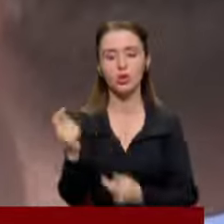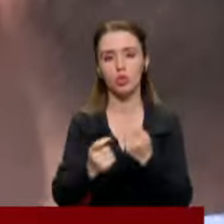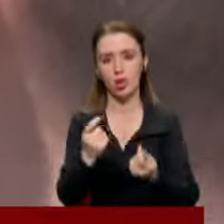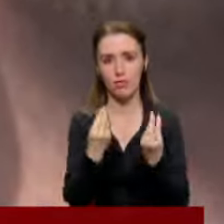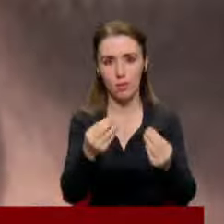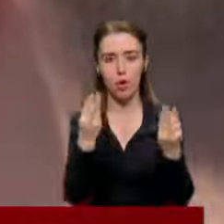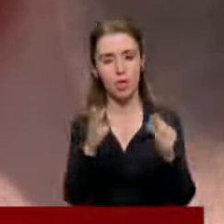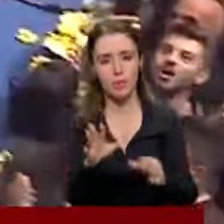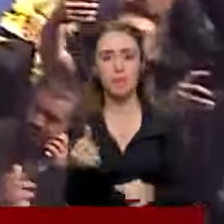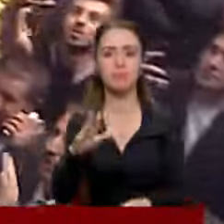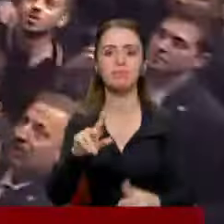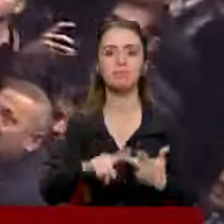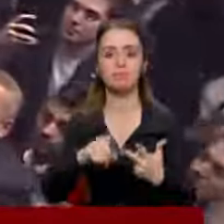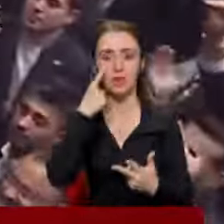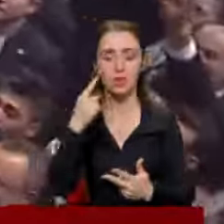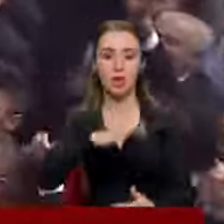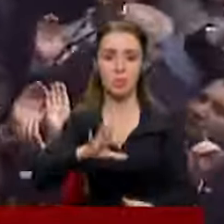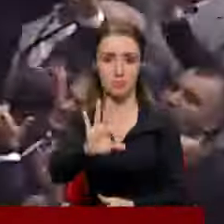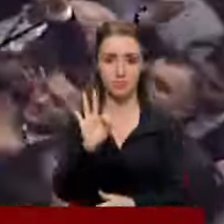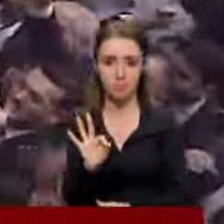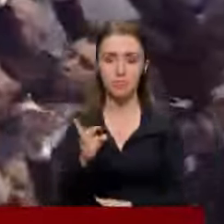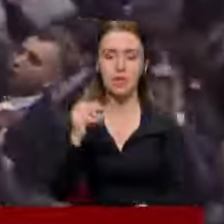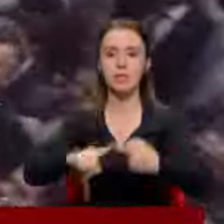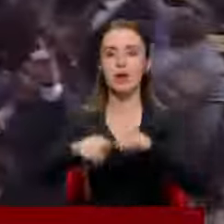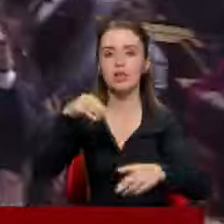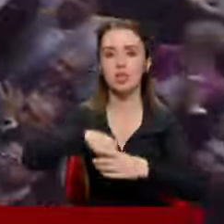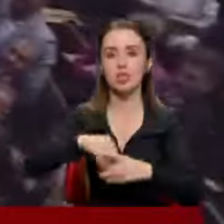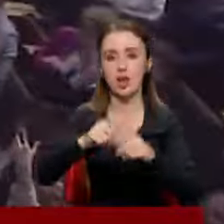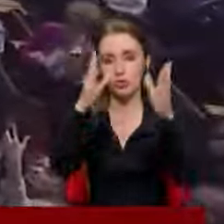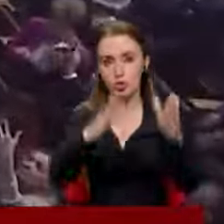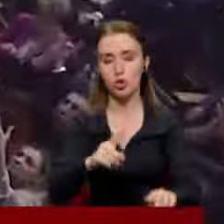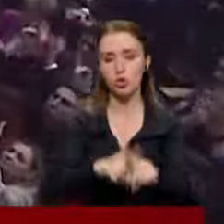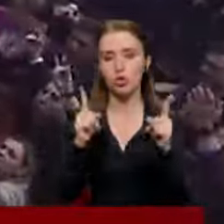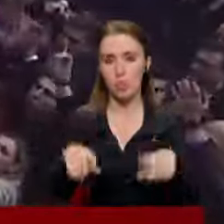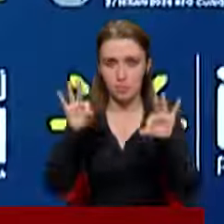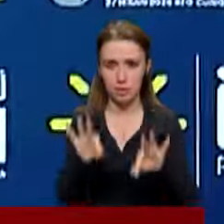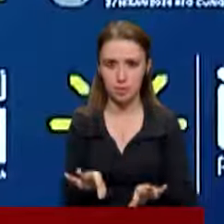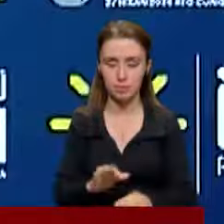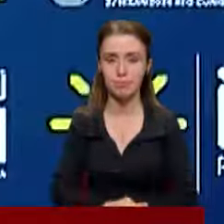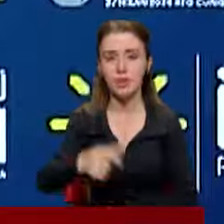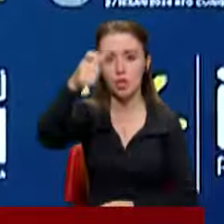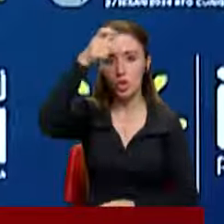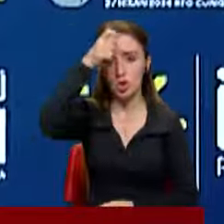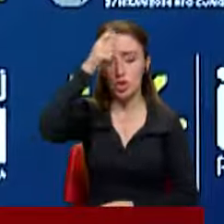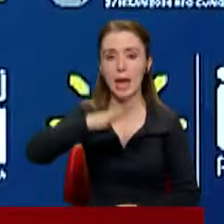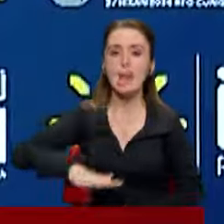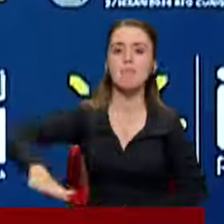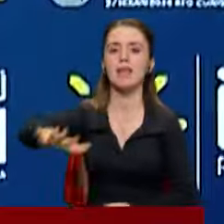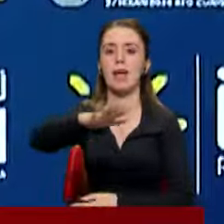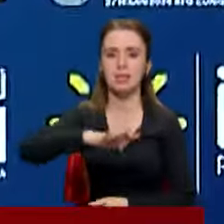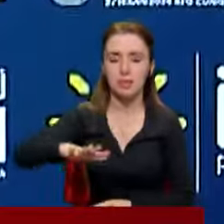açıldı. 3. turda genel başkanlığa seçildi. İYİ Parti'de Dervişoğlu dönemi resmen başladı. Türkiye'nin